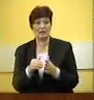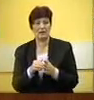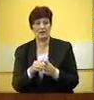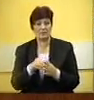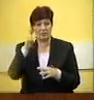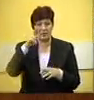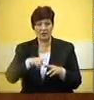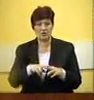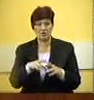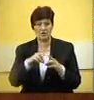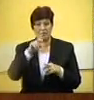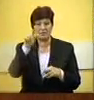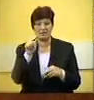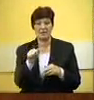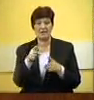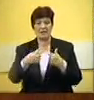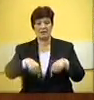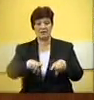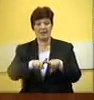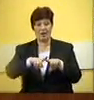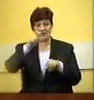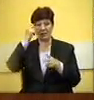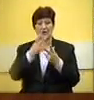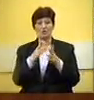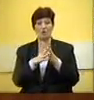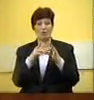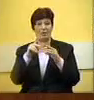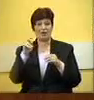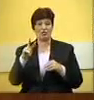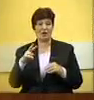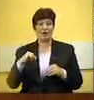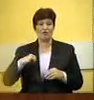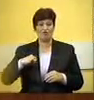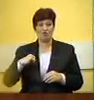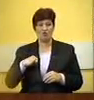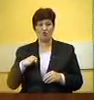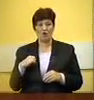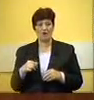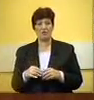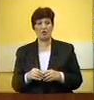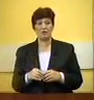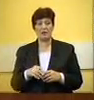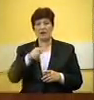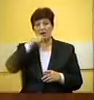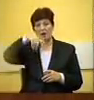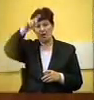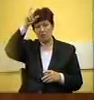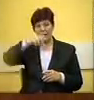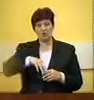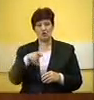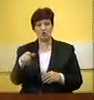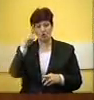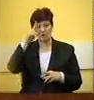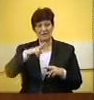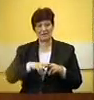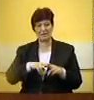rešiti, a pitanje delova centralne Srbije kao što je Mačva, Vojvodina i, da kažem, Beograd, to